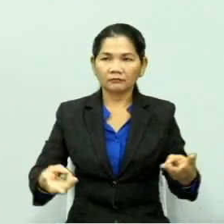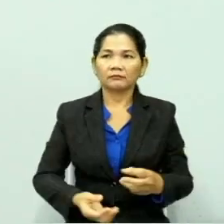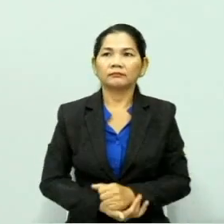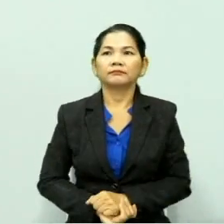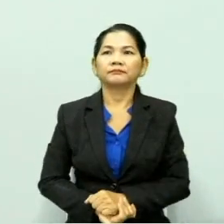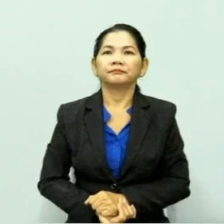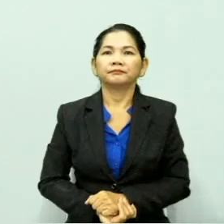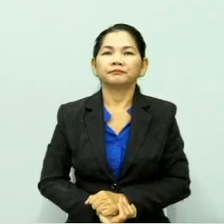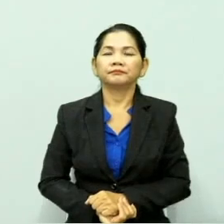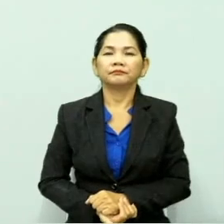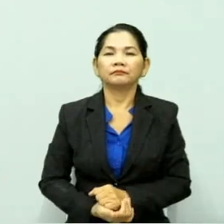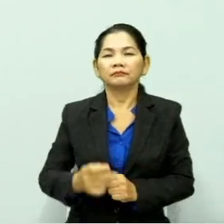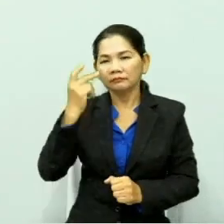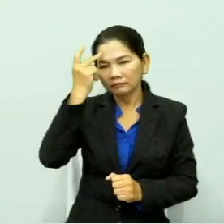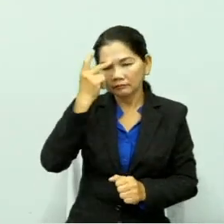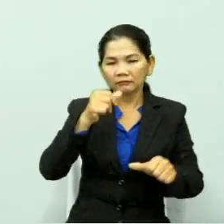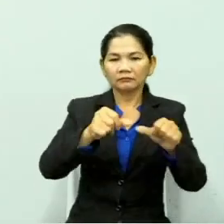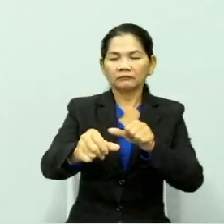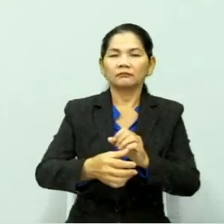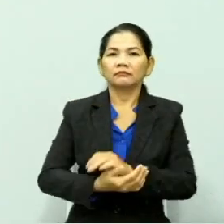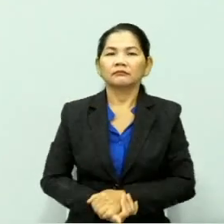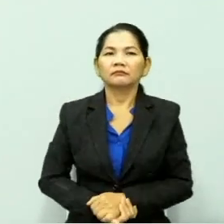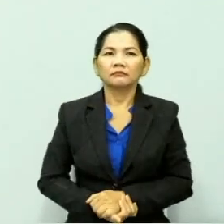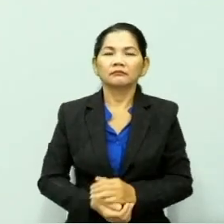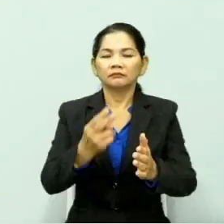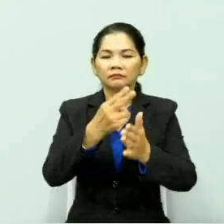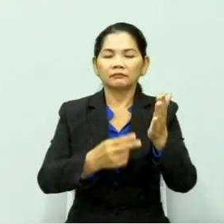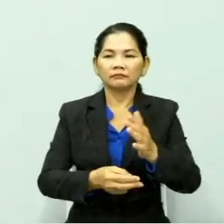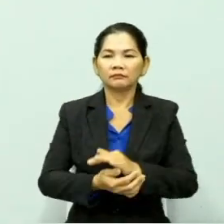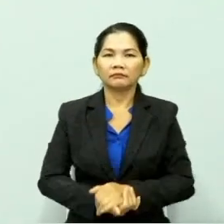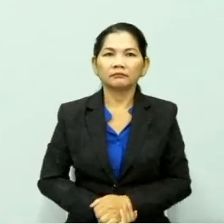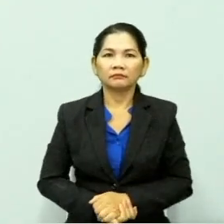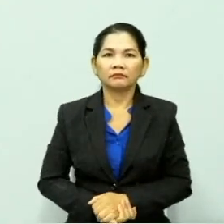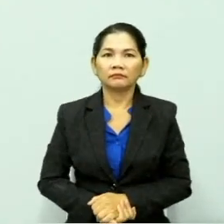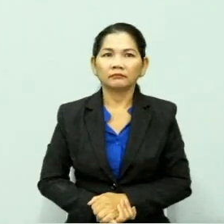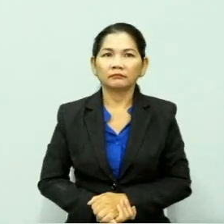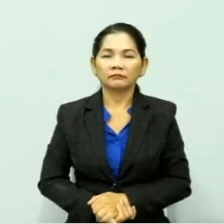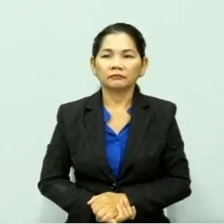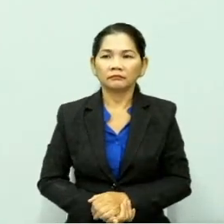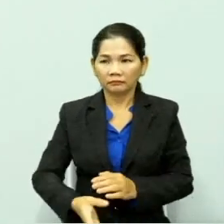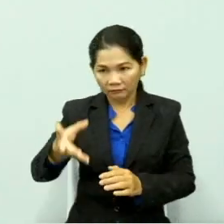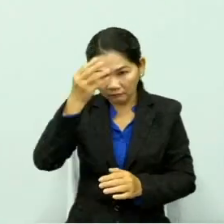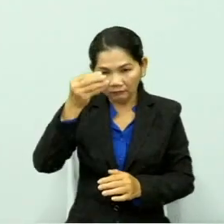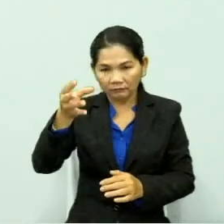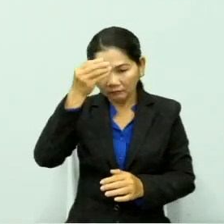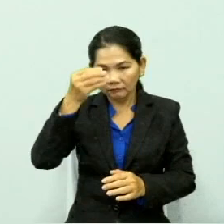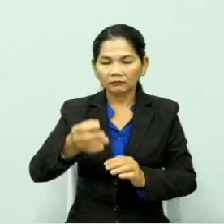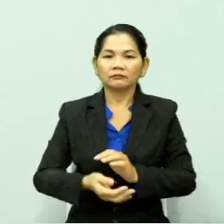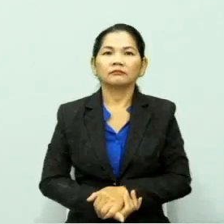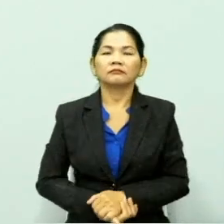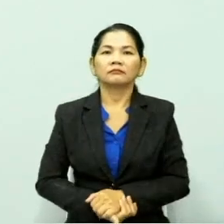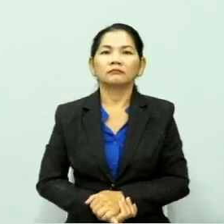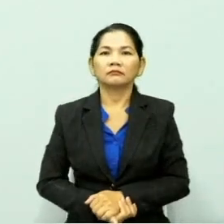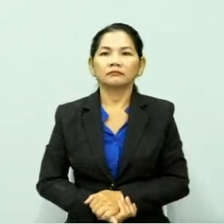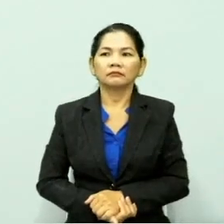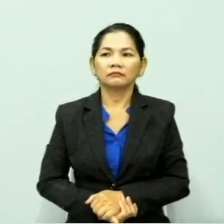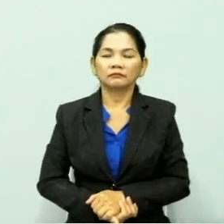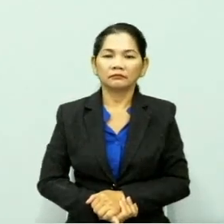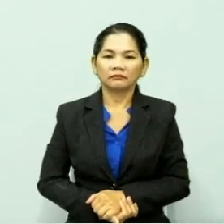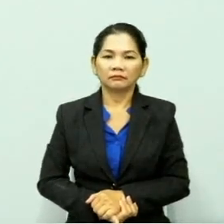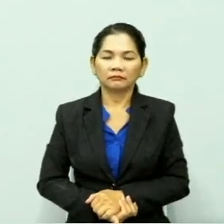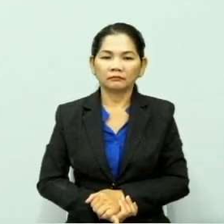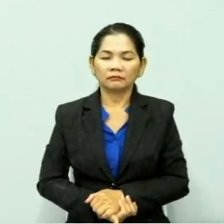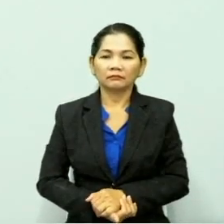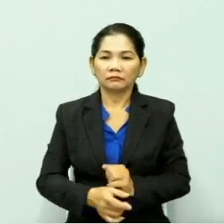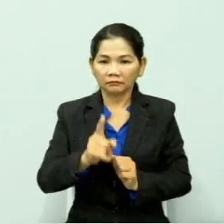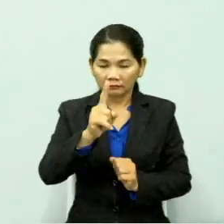lòng chà lấy con kịch bật to tiết con chà miên là vậy tiết chà tam là dạ ca sắc xa ở tập bật ở bà dưỡng nè con chà cứ